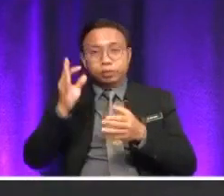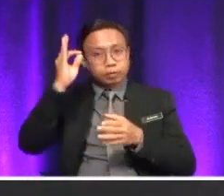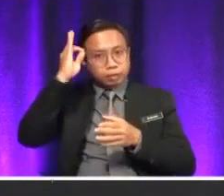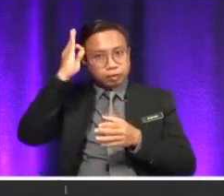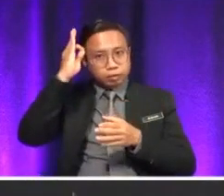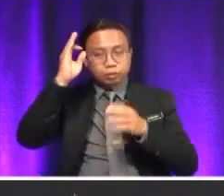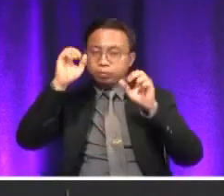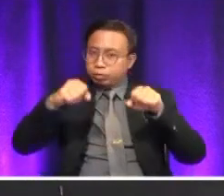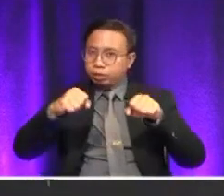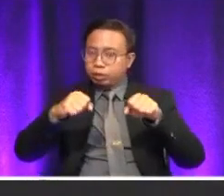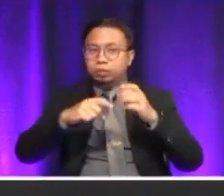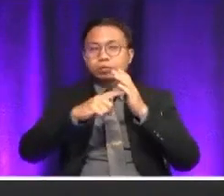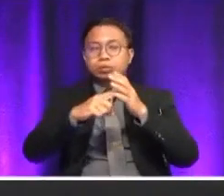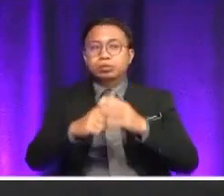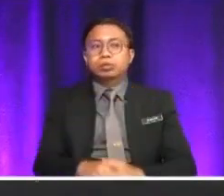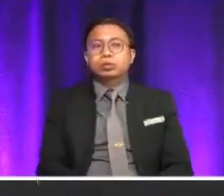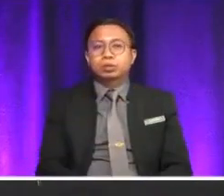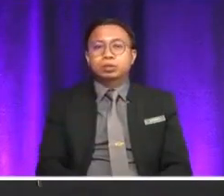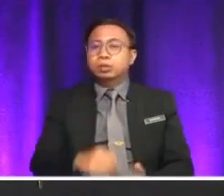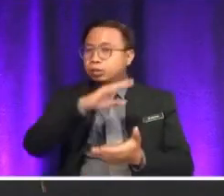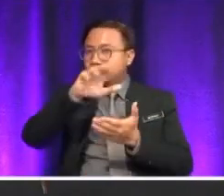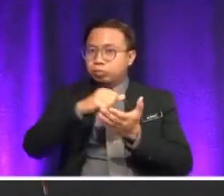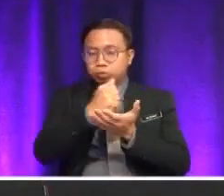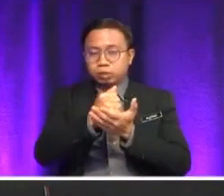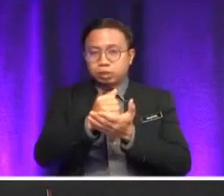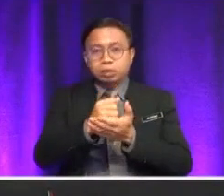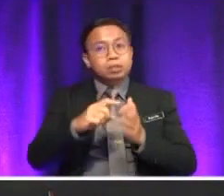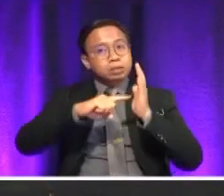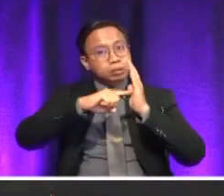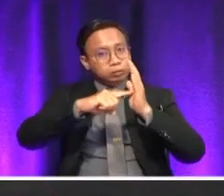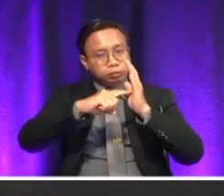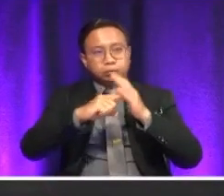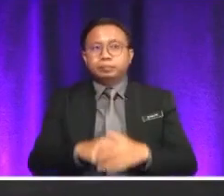cikgu? Okey. Saya nak minta semua sekali angkat. Okey, okay. Tengok dulu.